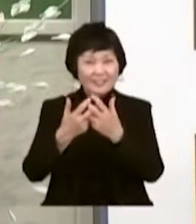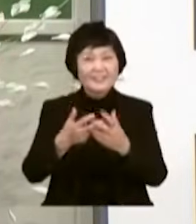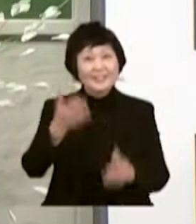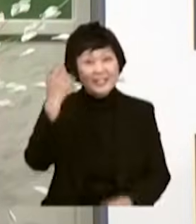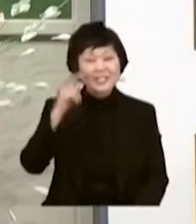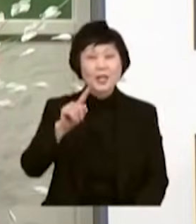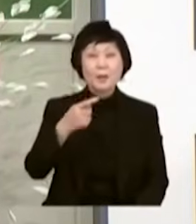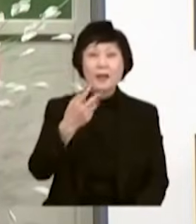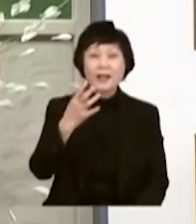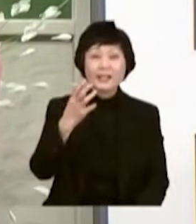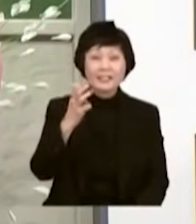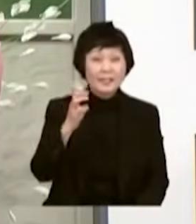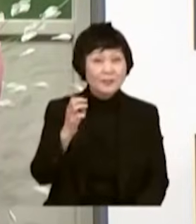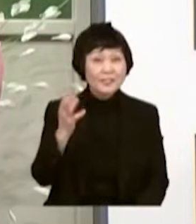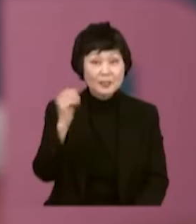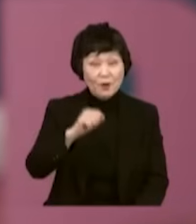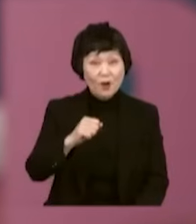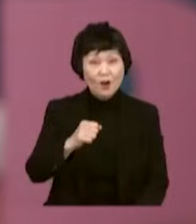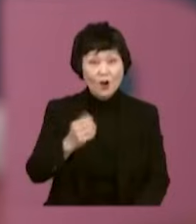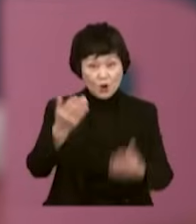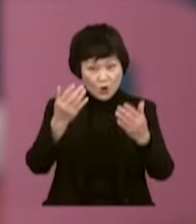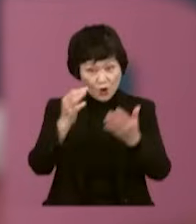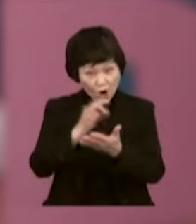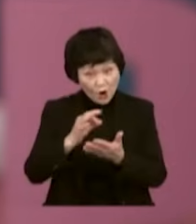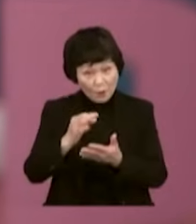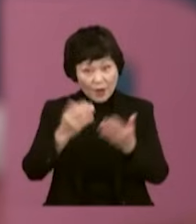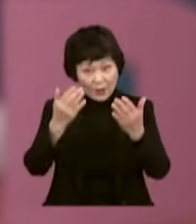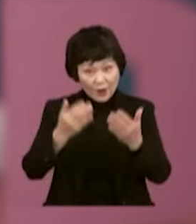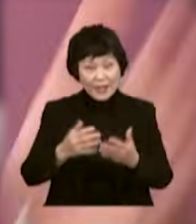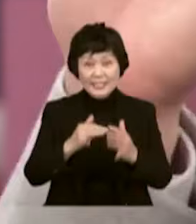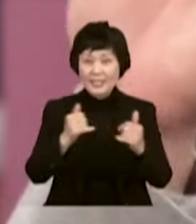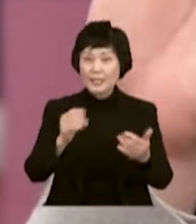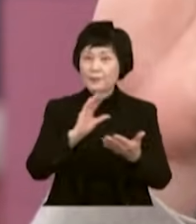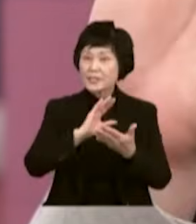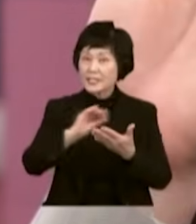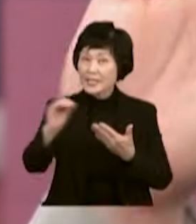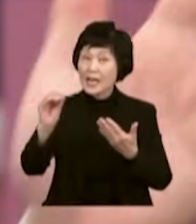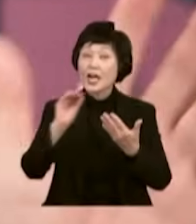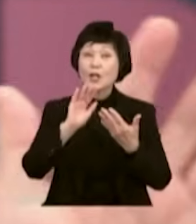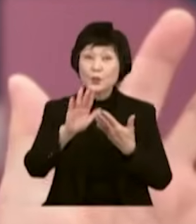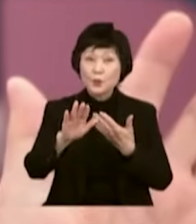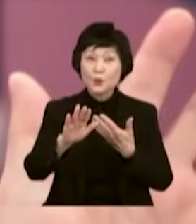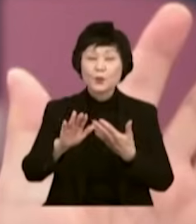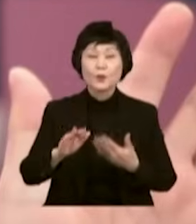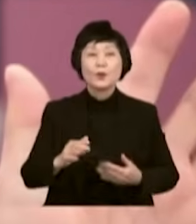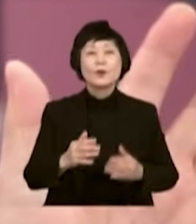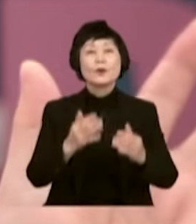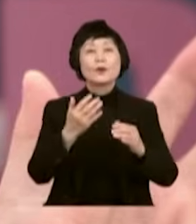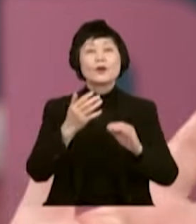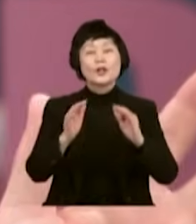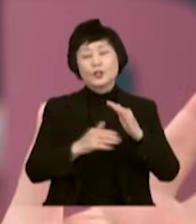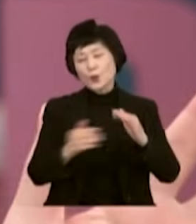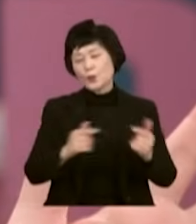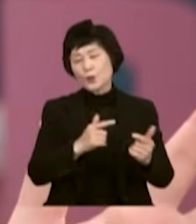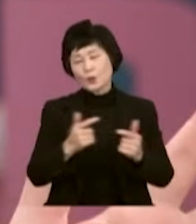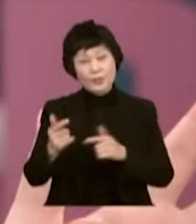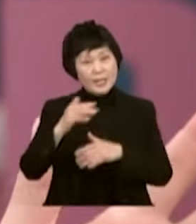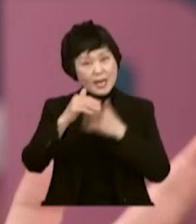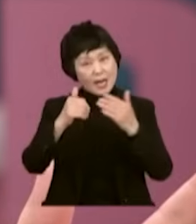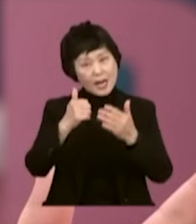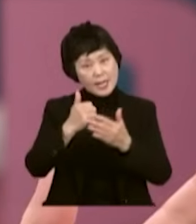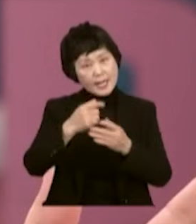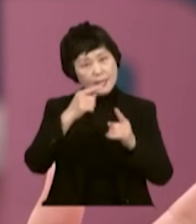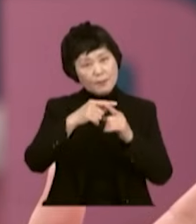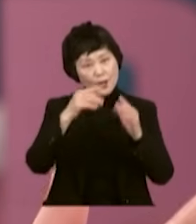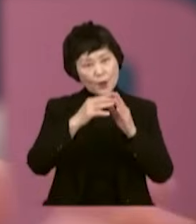보기 힘든 현상이거든요. 네. 그때 이제 130억 내기로 한 분이 떠나가고 네. 그게 어려우니까 네. 이들이 정말